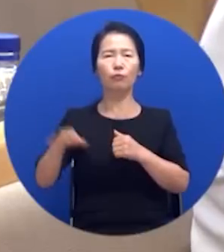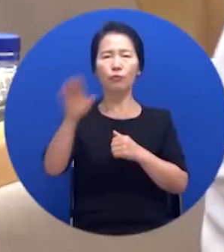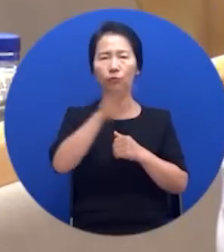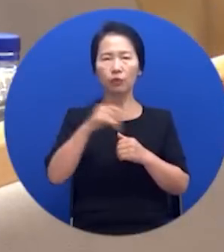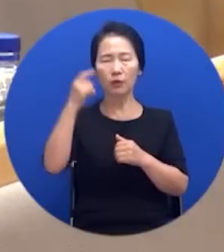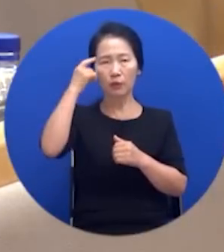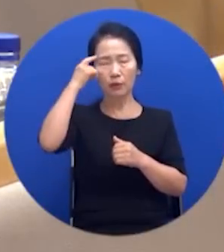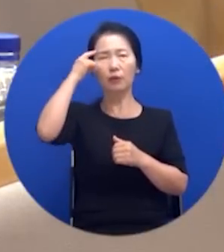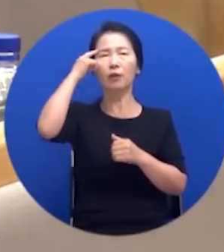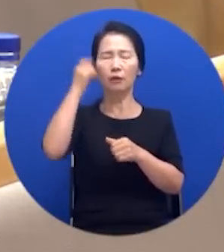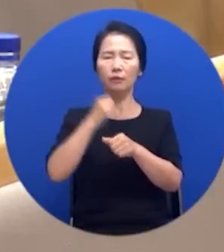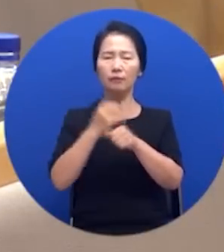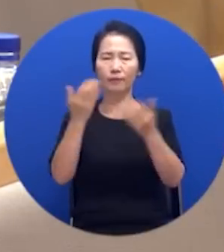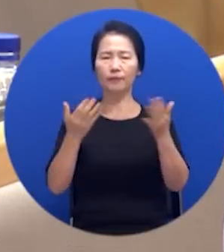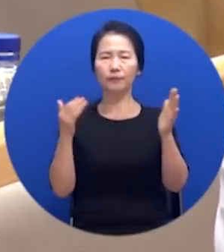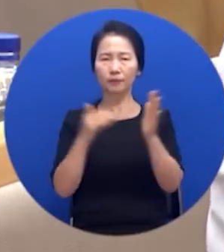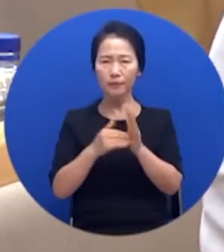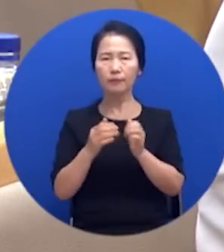깨닫게 하셨습니다.